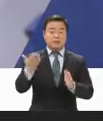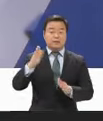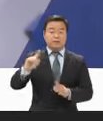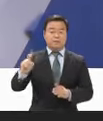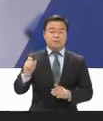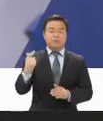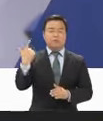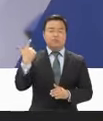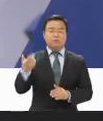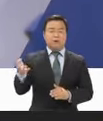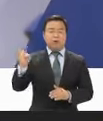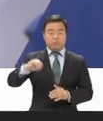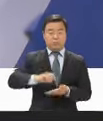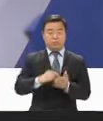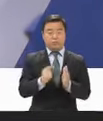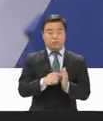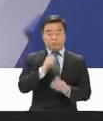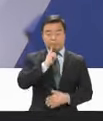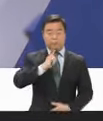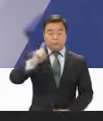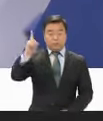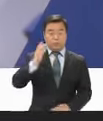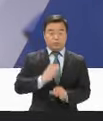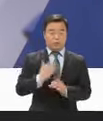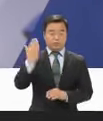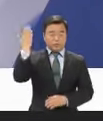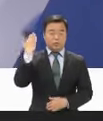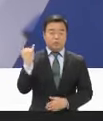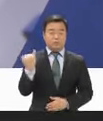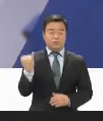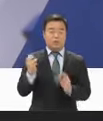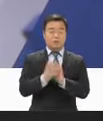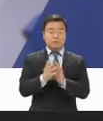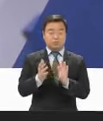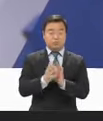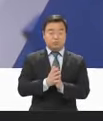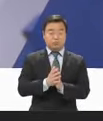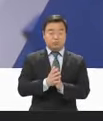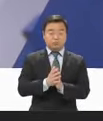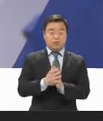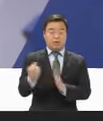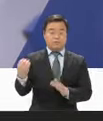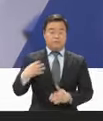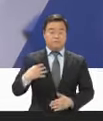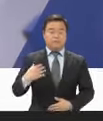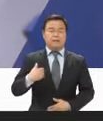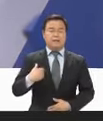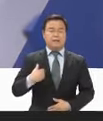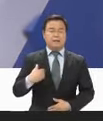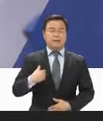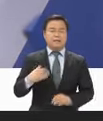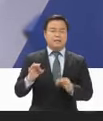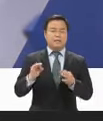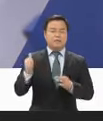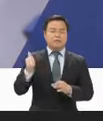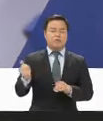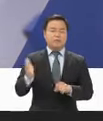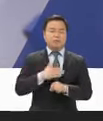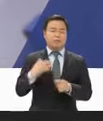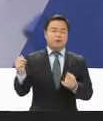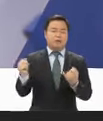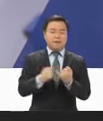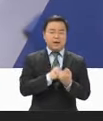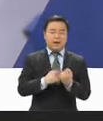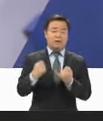원대의 소송이 제기가 된 겁니다. 그러면서 전 여자친구 측에서 김현중 씨한테 자기가 맞아서 김현중 씨 아이를